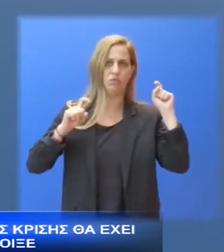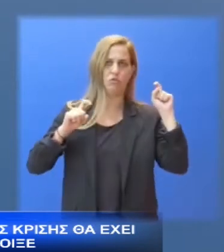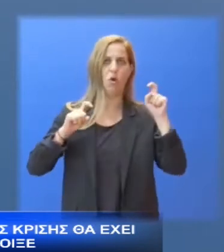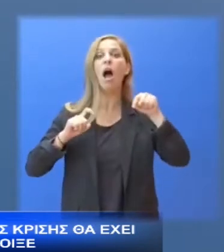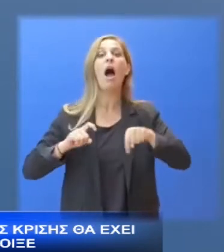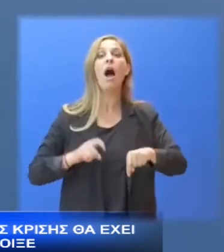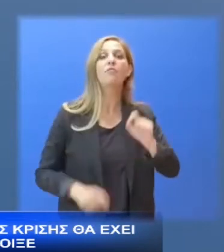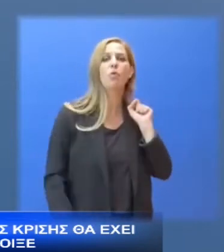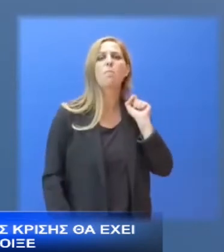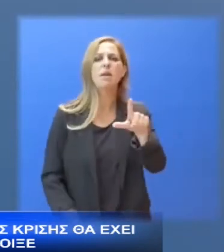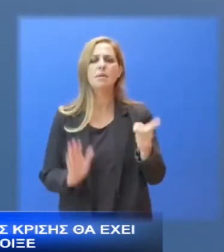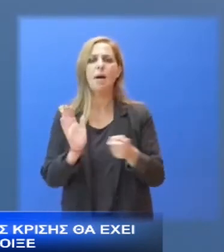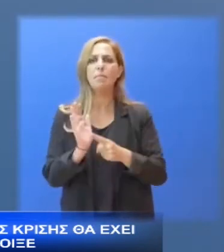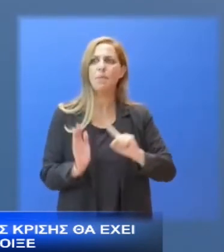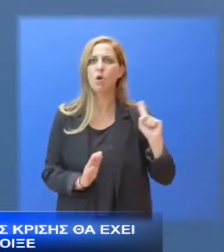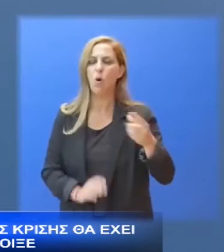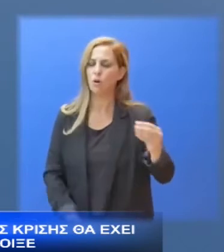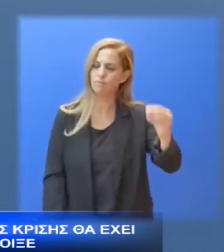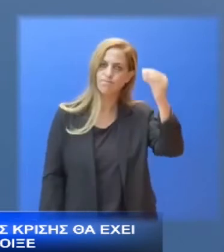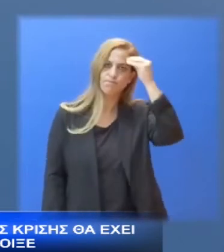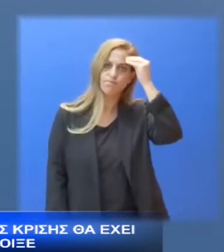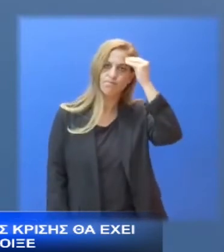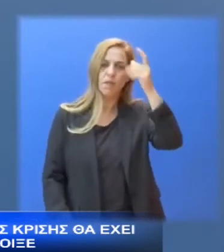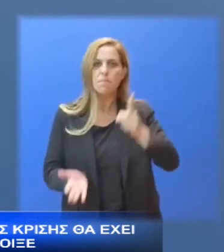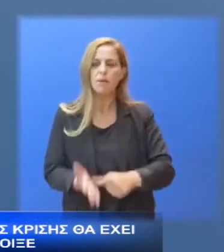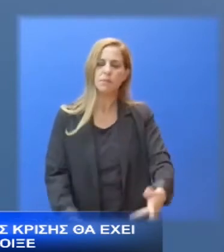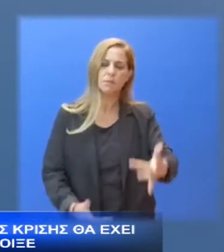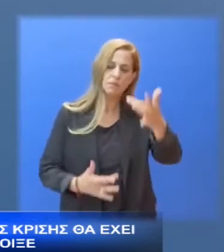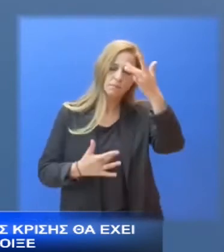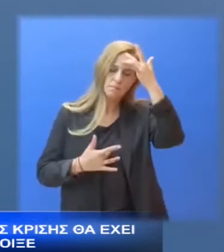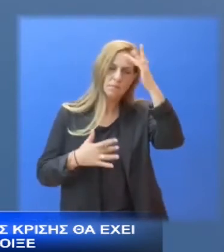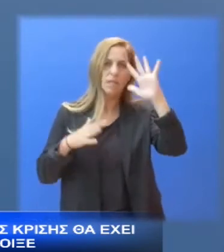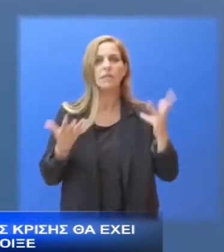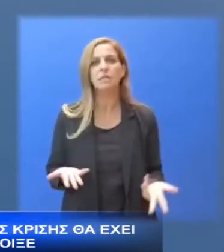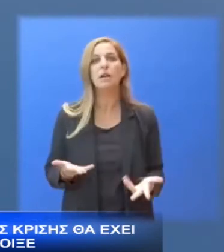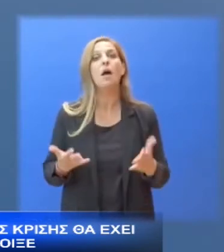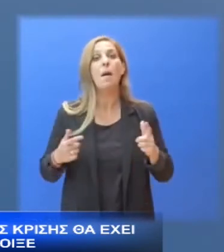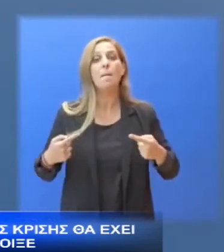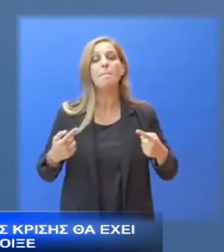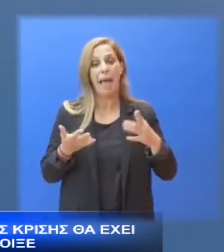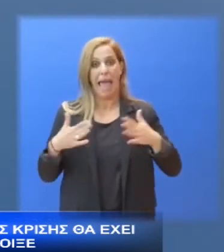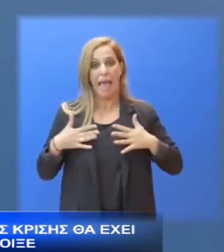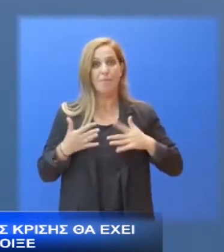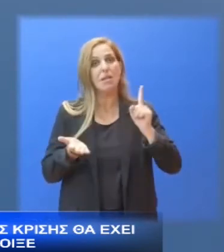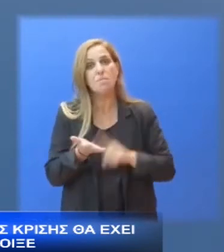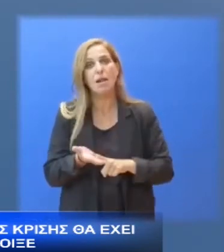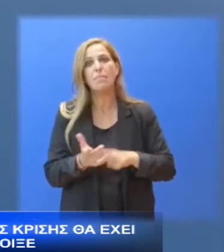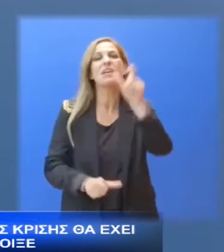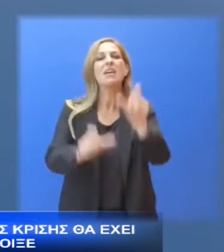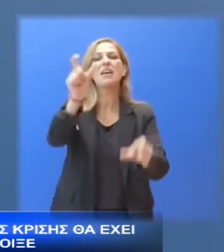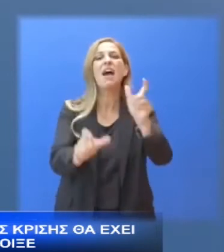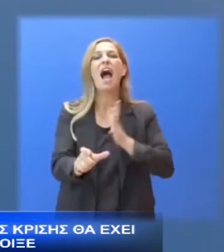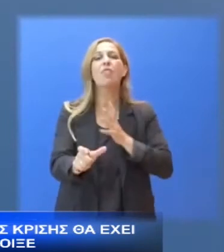που πρέπει όλοι να το λάβουμε σοβαρά υπόψη μας, όλοι να το καταλάβουμε καλά. Χρειάζονται την εμπιστοσύνη και τη στήριξή μας οι άνθρωποι